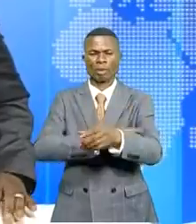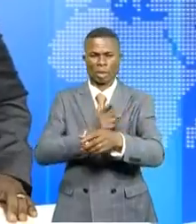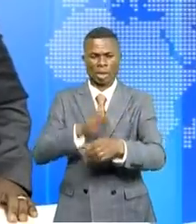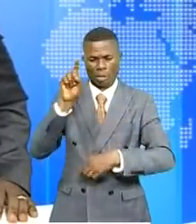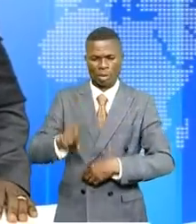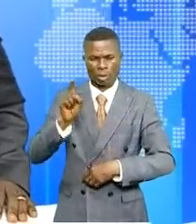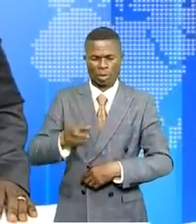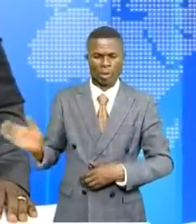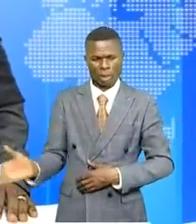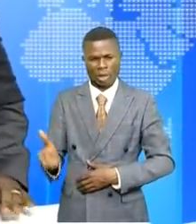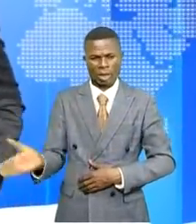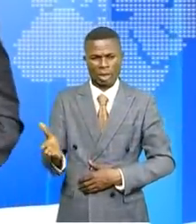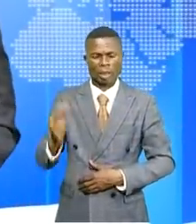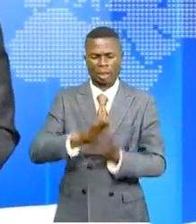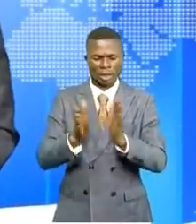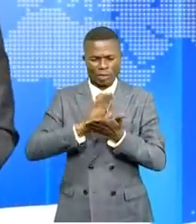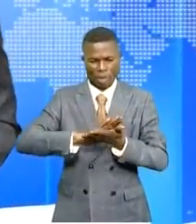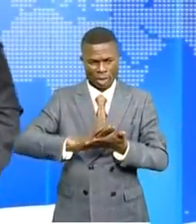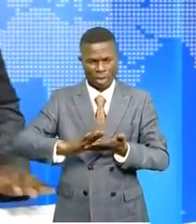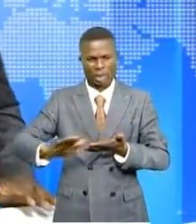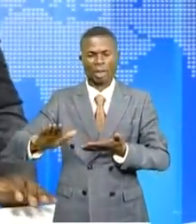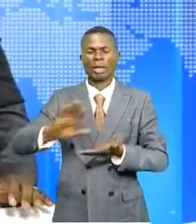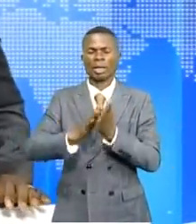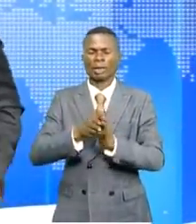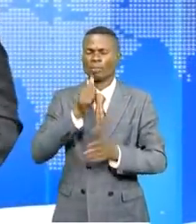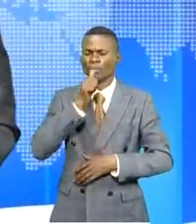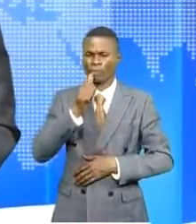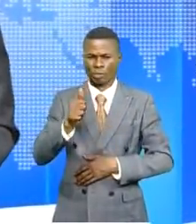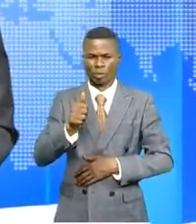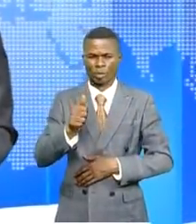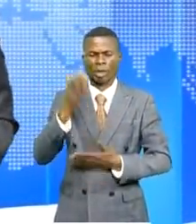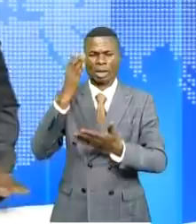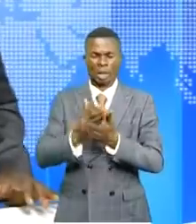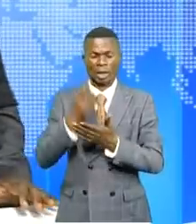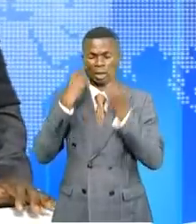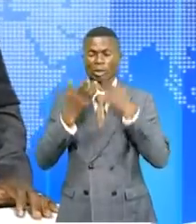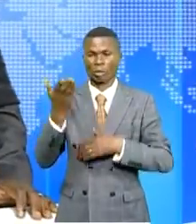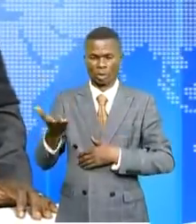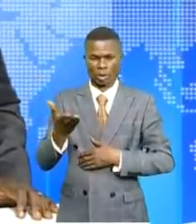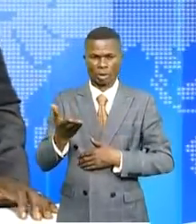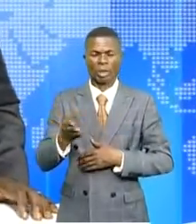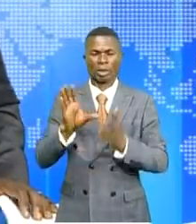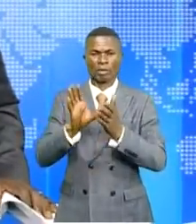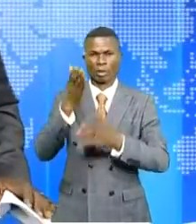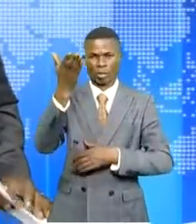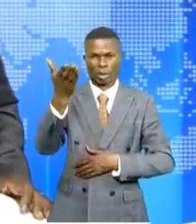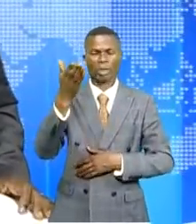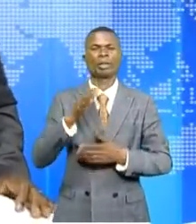d'un coup de balai pour qu'elle garde sa splendeur et essuie un peu ses larmes. Cédric Kenina a lorgné sur ce qui s'y